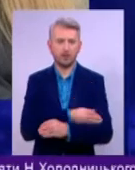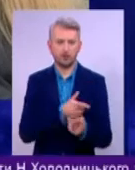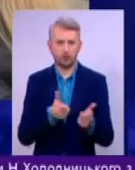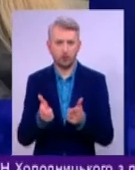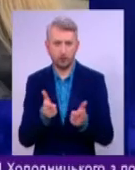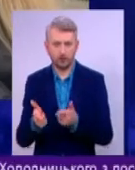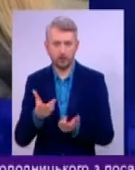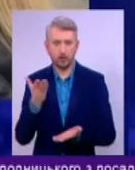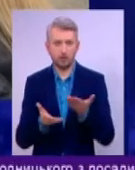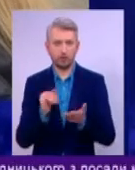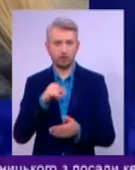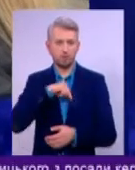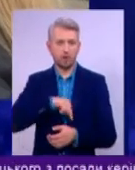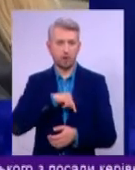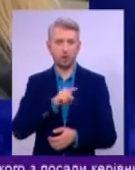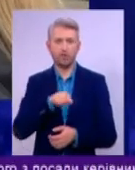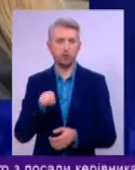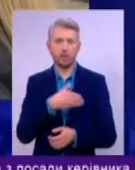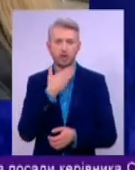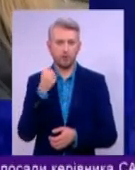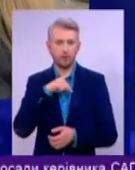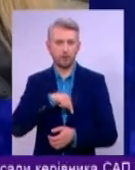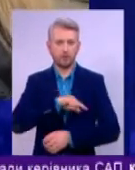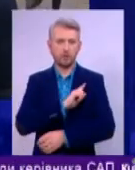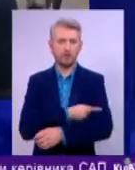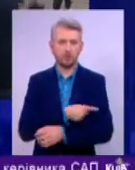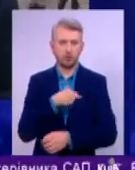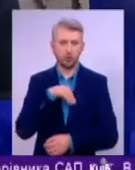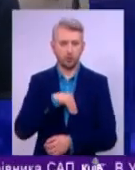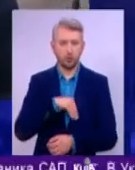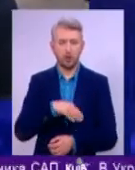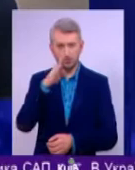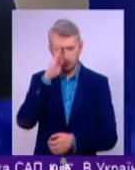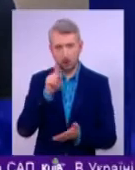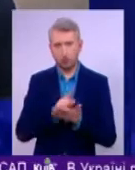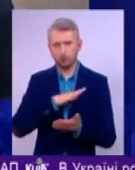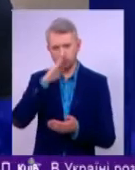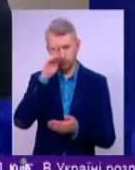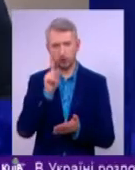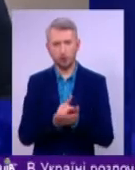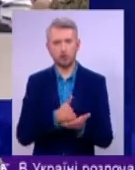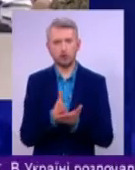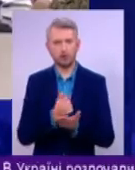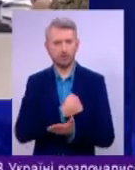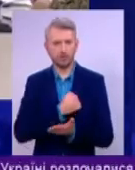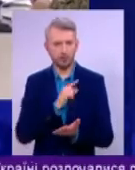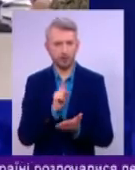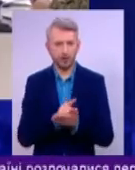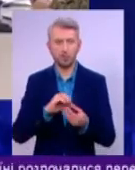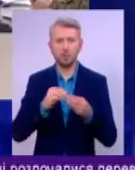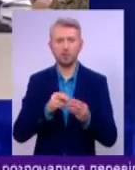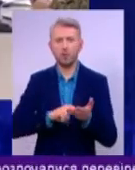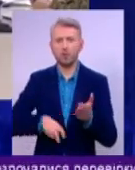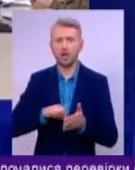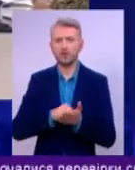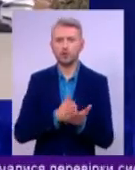підготовки, напевно, і моральної. Вони не мають в собі сили духу. Та мужчина має бути мужчина, має служити в армії, обов'язково. Проблема ухиляння від служби